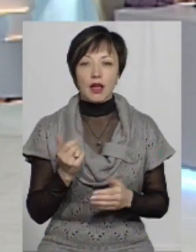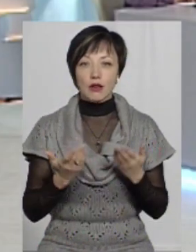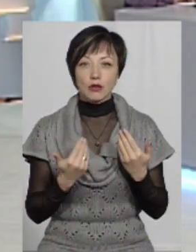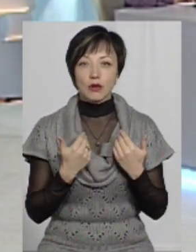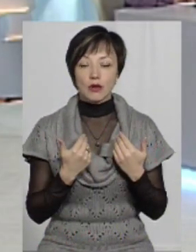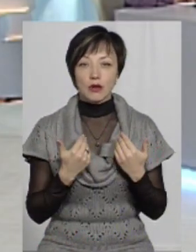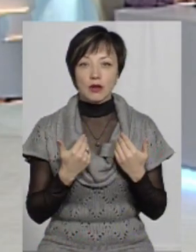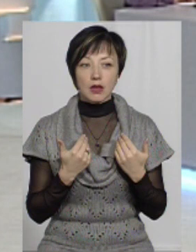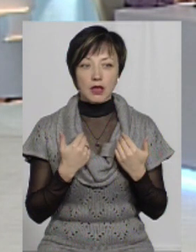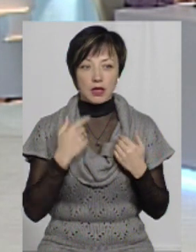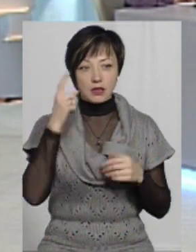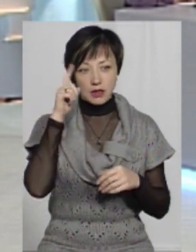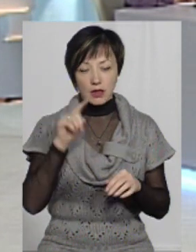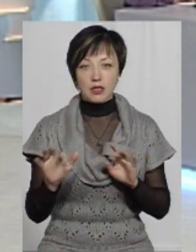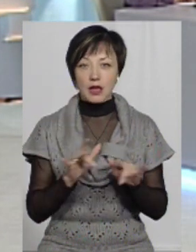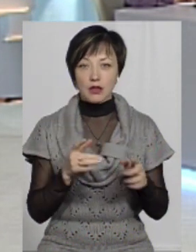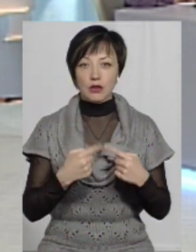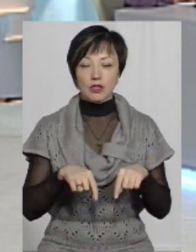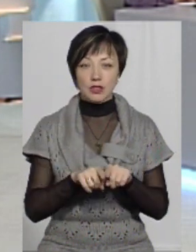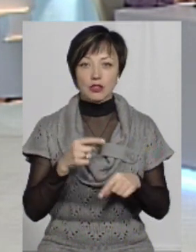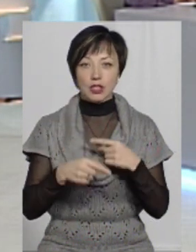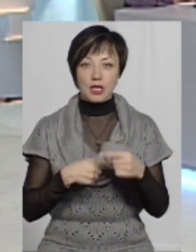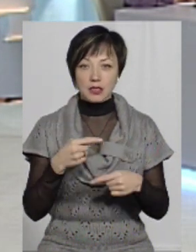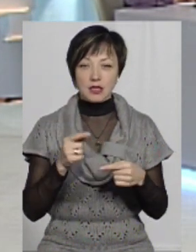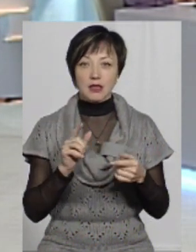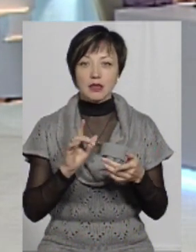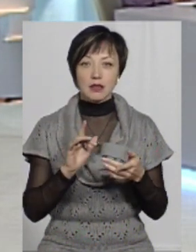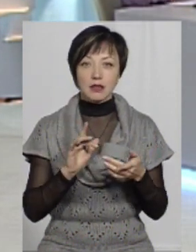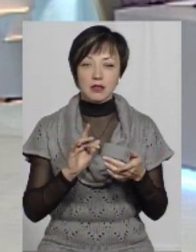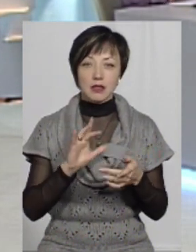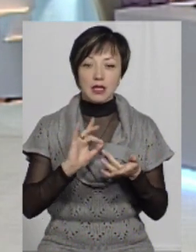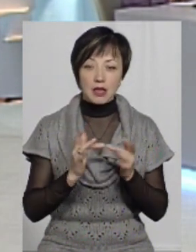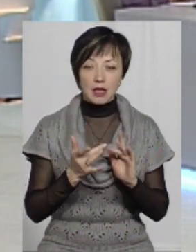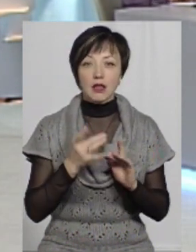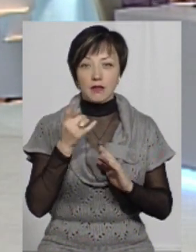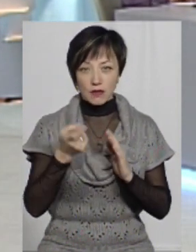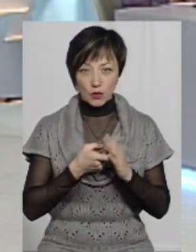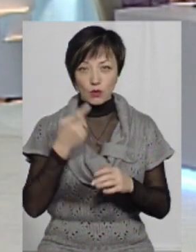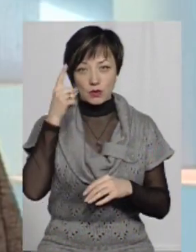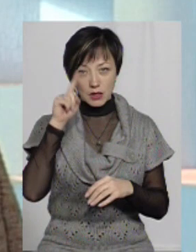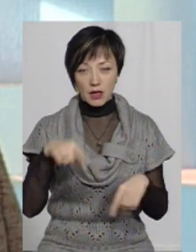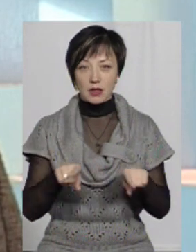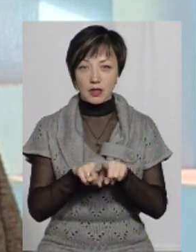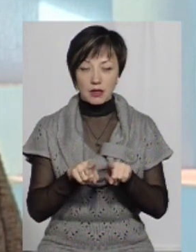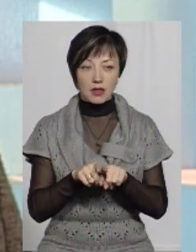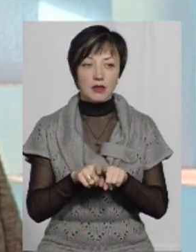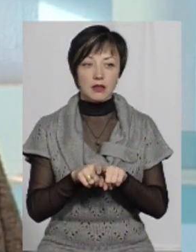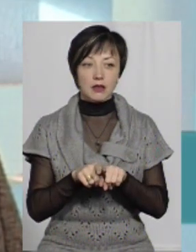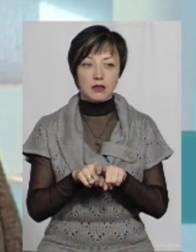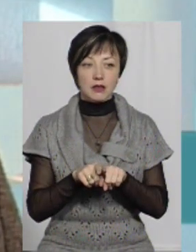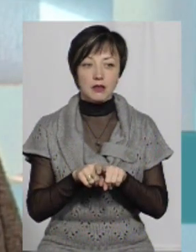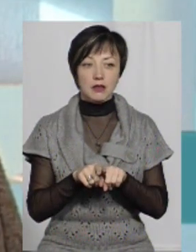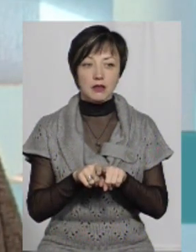якщо мені відома діяльність цієї організації, тобто якщо я через засоби масової інформації чи соцмережі відома, такі організації, звичайно,